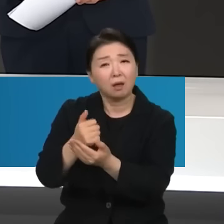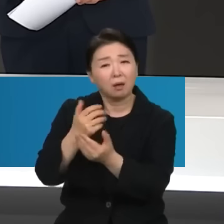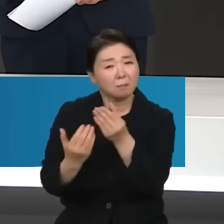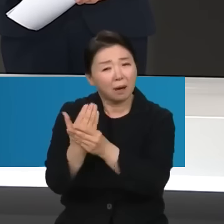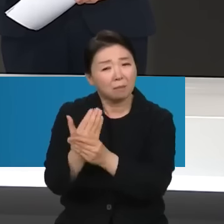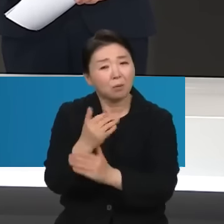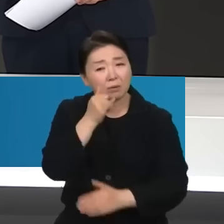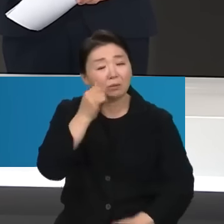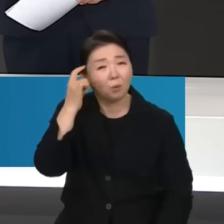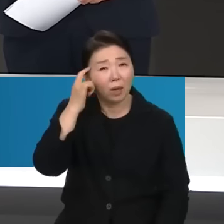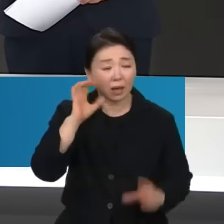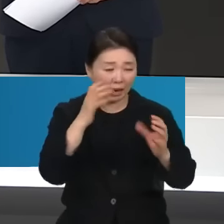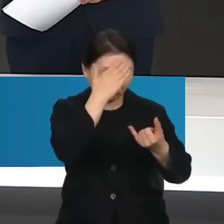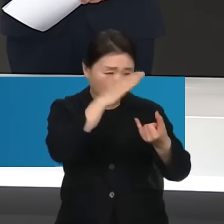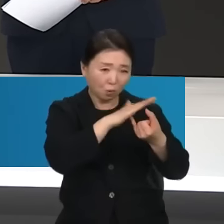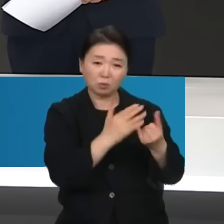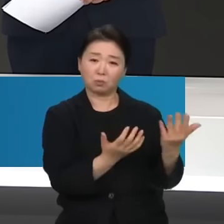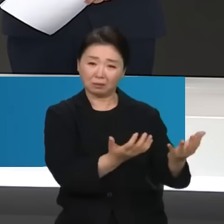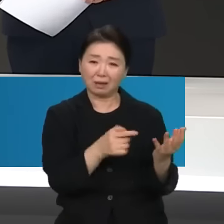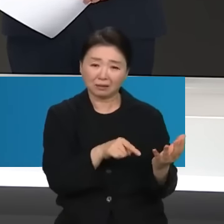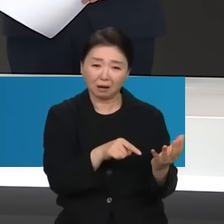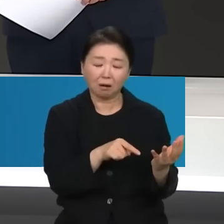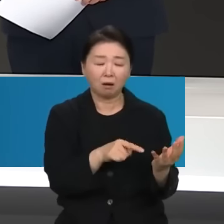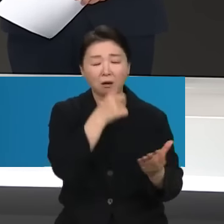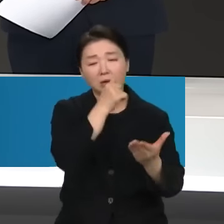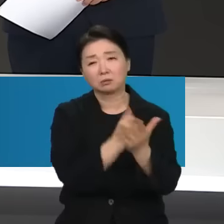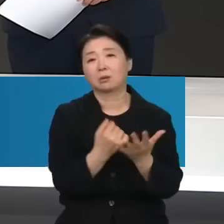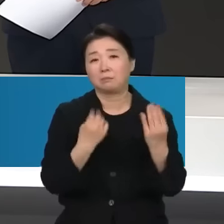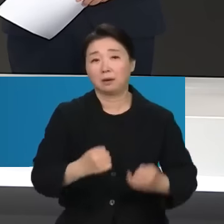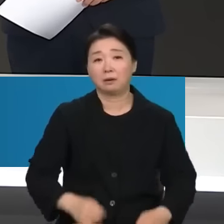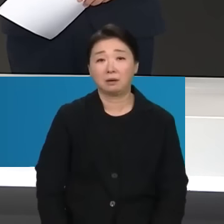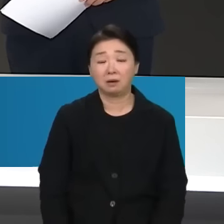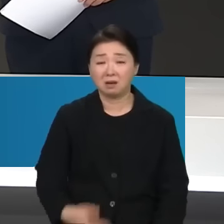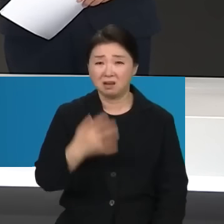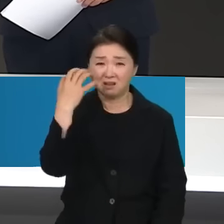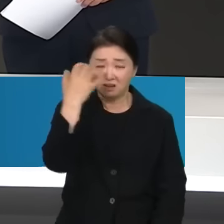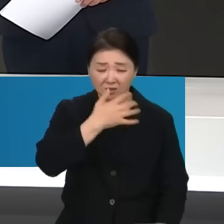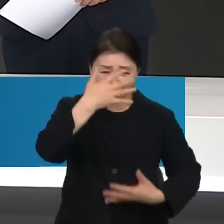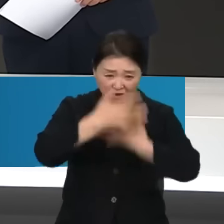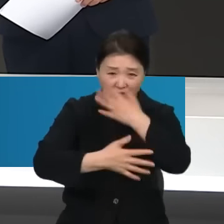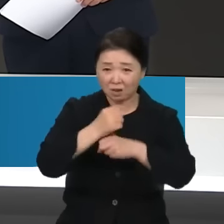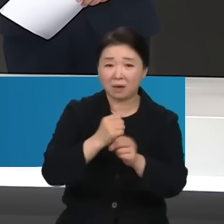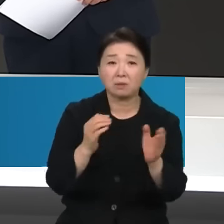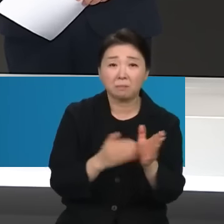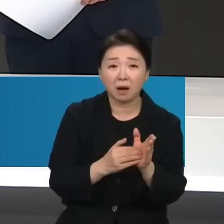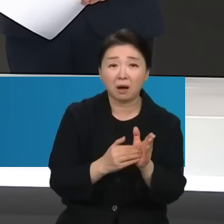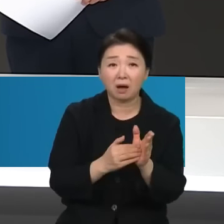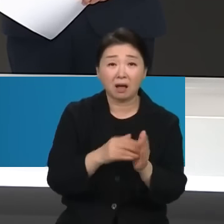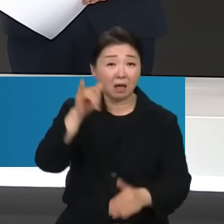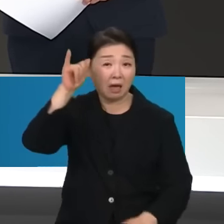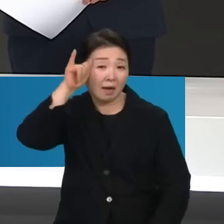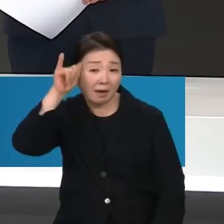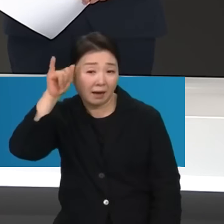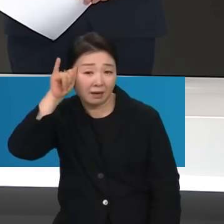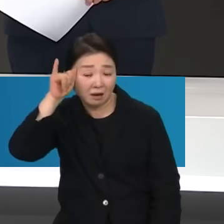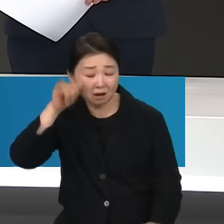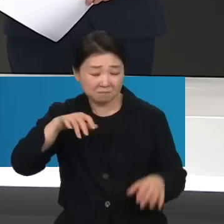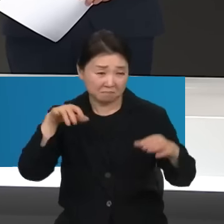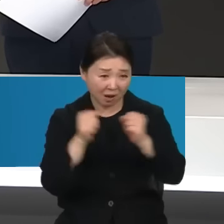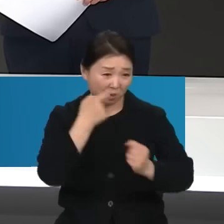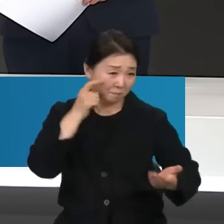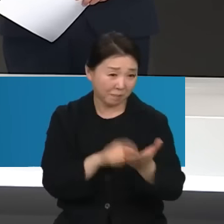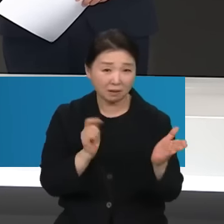특히 아동 청소년을 대상으로 한 범죄도 많습니다. 이런 성착취물들을 최근엔 인공지능 AI가 바로바로